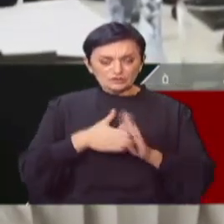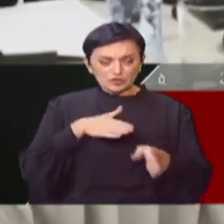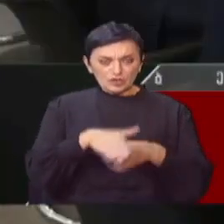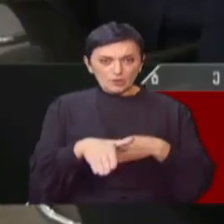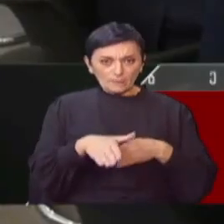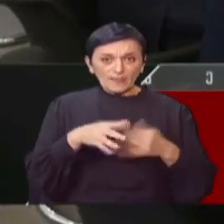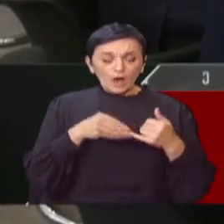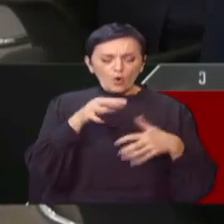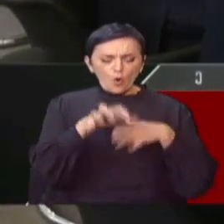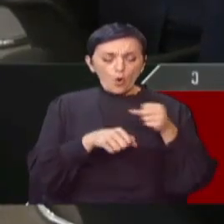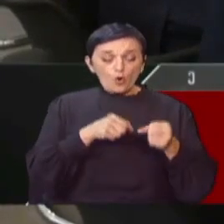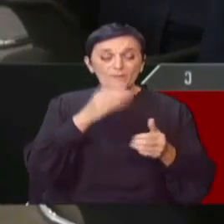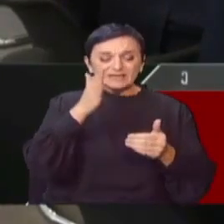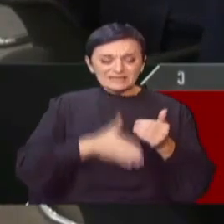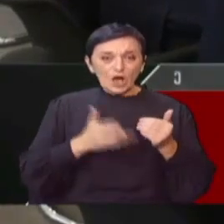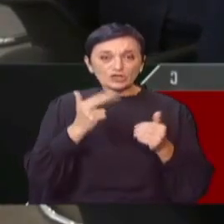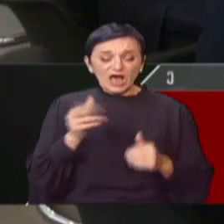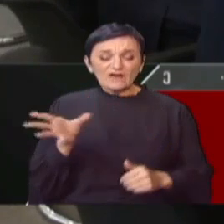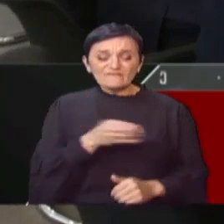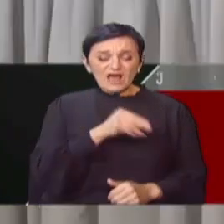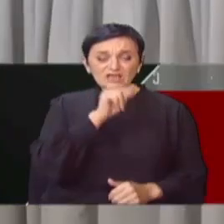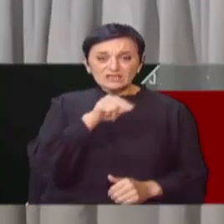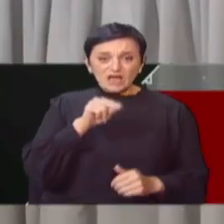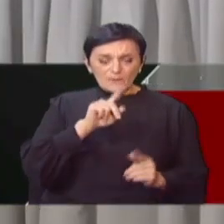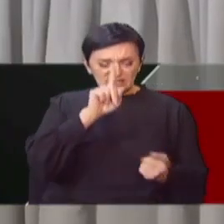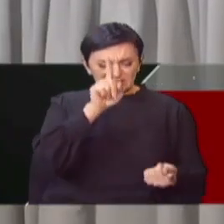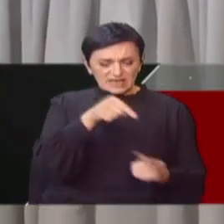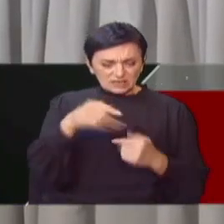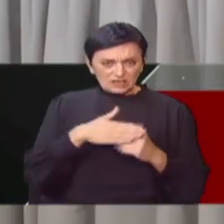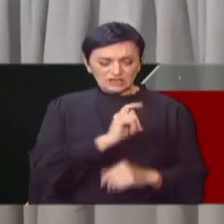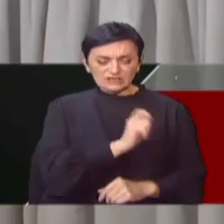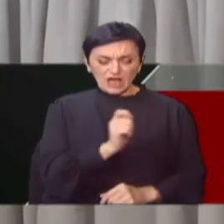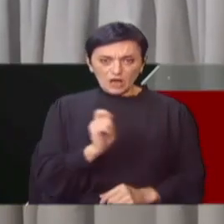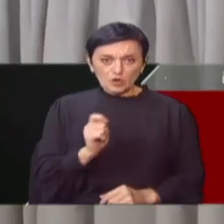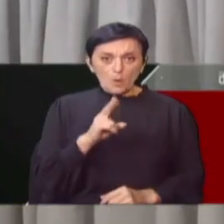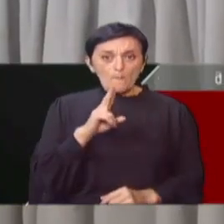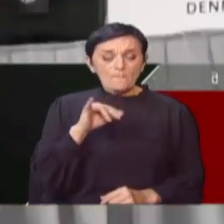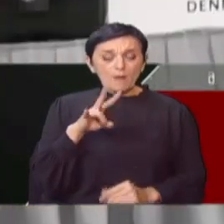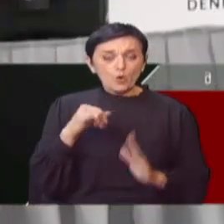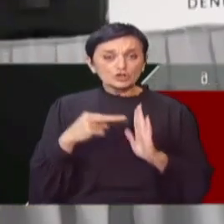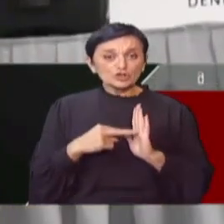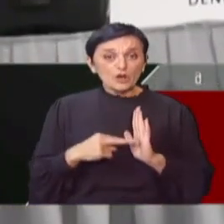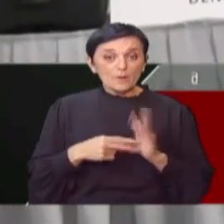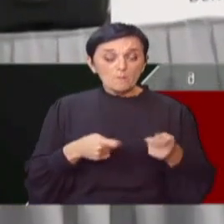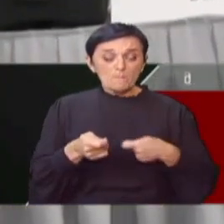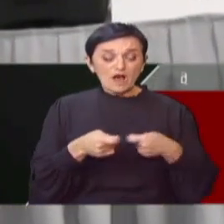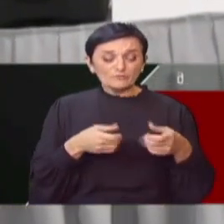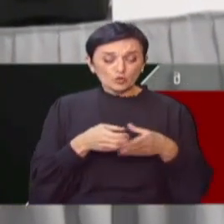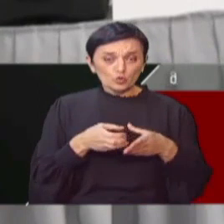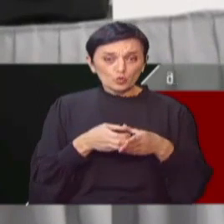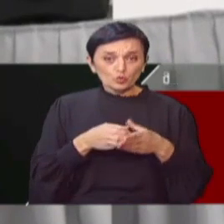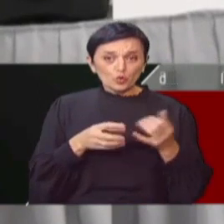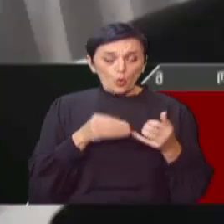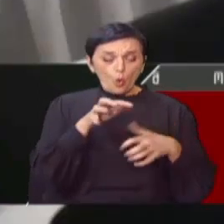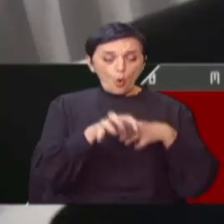შეასრულოს. Ოკუპაცია დასრულდეს და ყველა დამნაშავე სათანადოდ დაისაჯოს. Შალვა პაპუაშვილის შეფასებით, მმართველმა გუნდმა